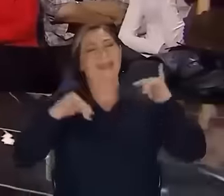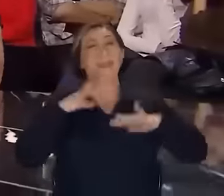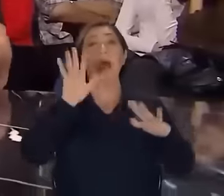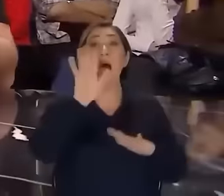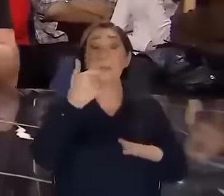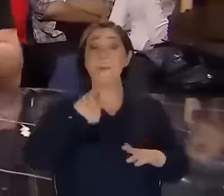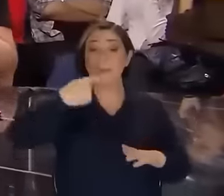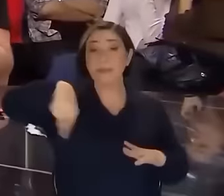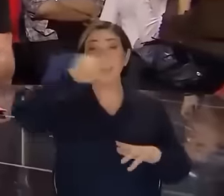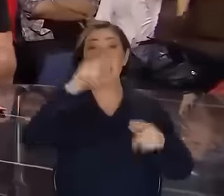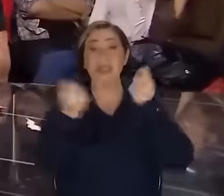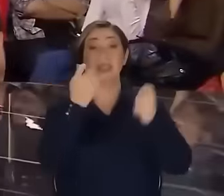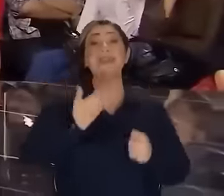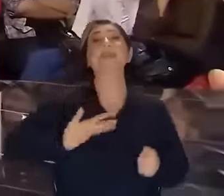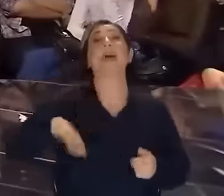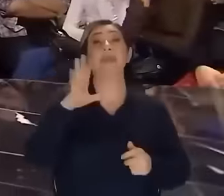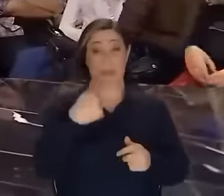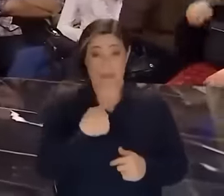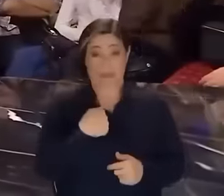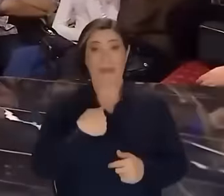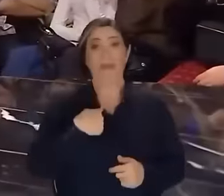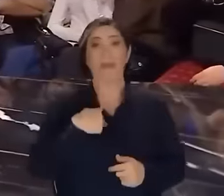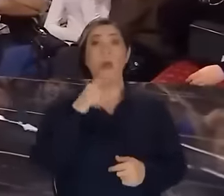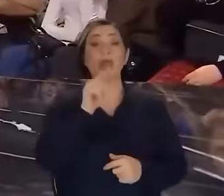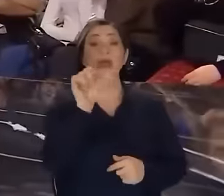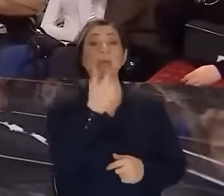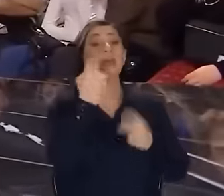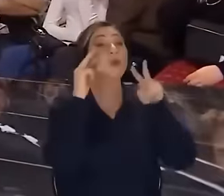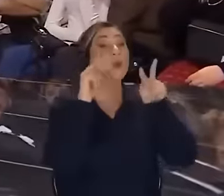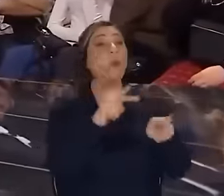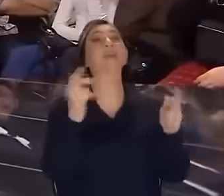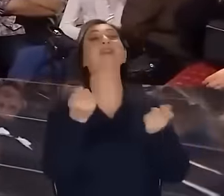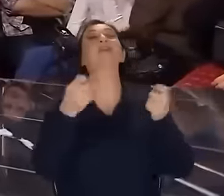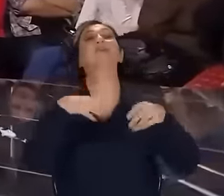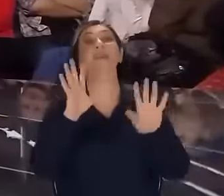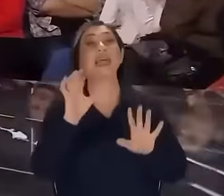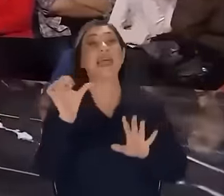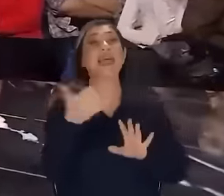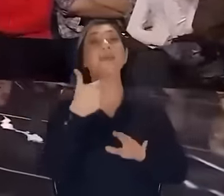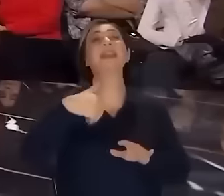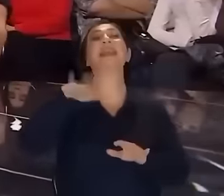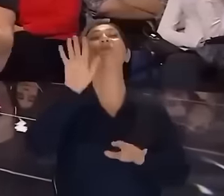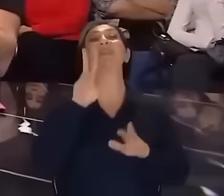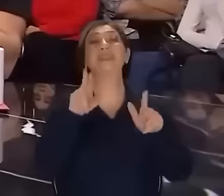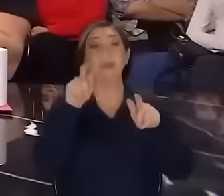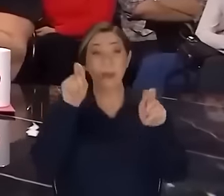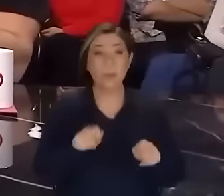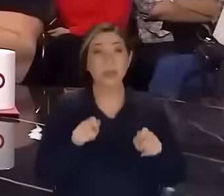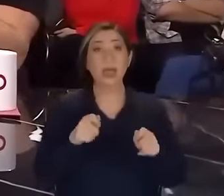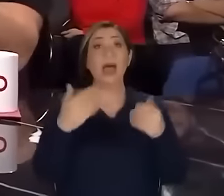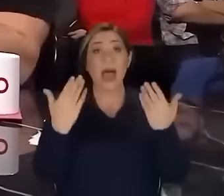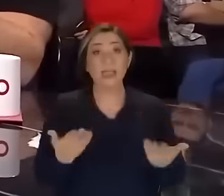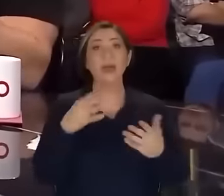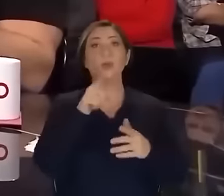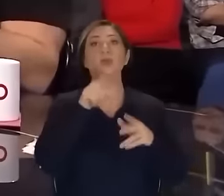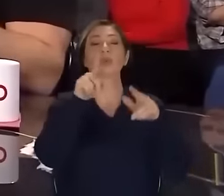Ama bizler işlerimizi sevmezsek kendimiz, onda bir kıymet görmeye çalışmazsak ya da kıymetli değilmişçesine yapıyorsak ancak